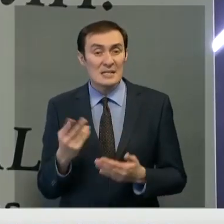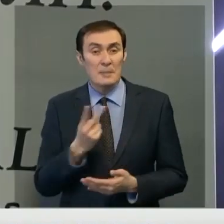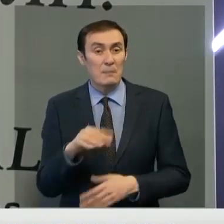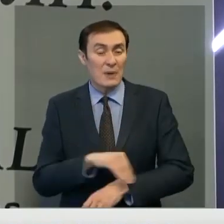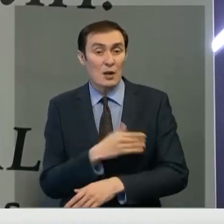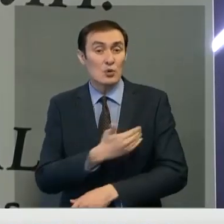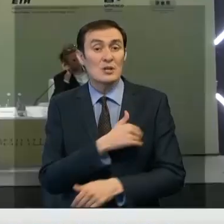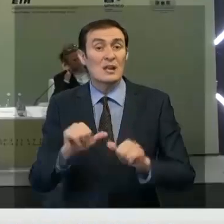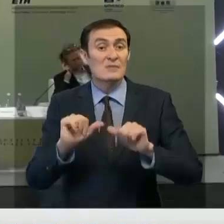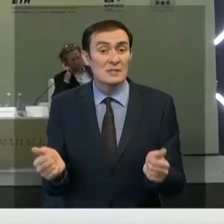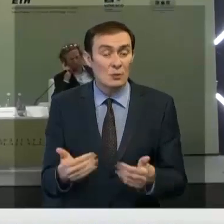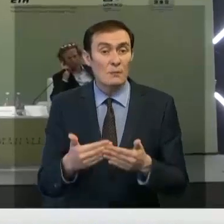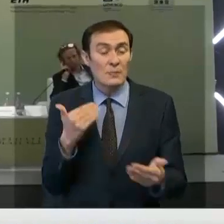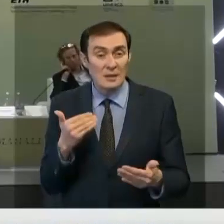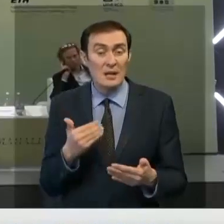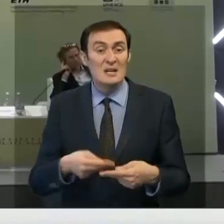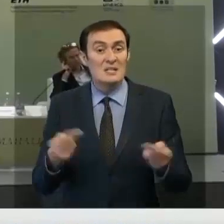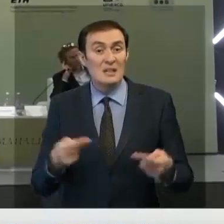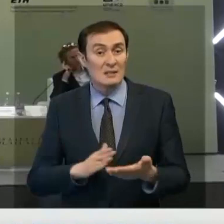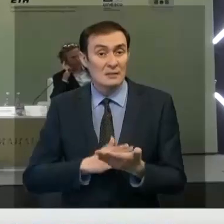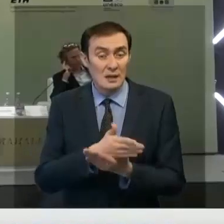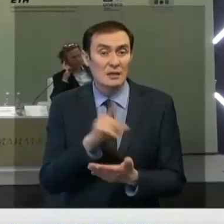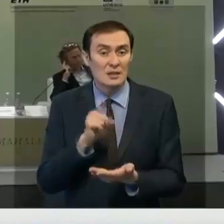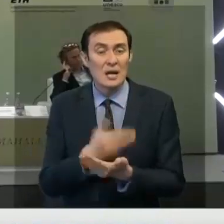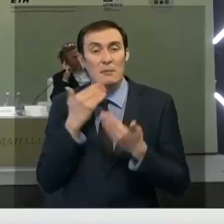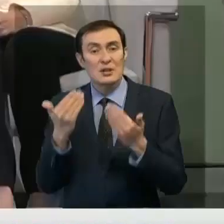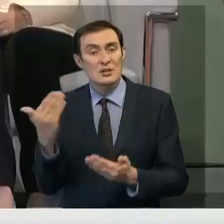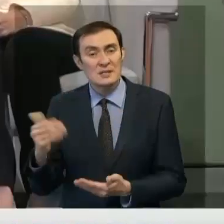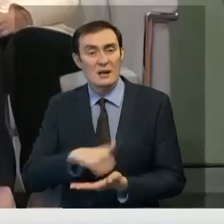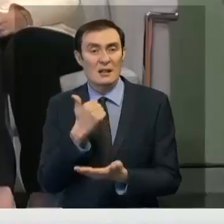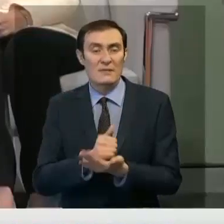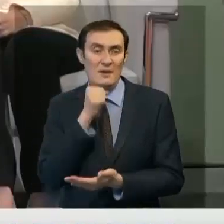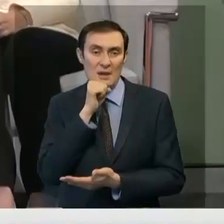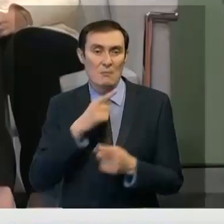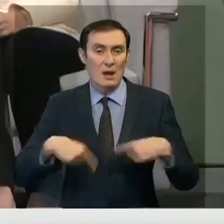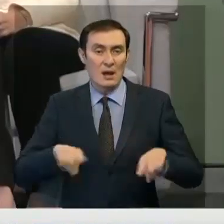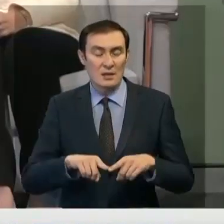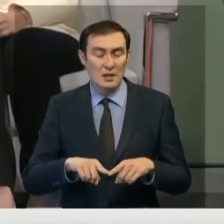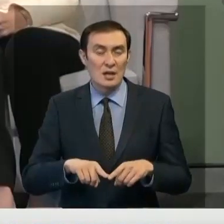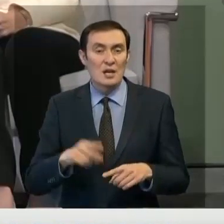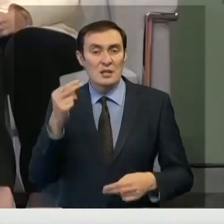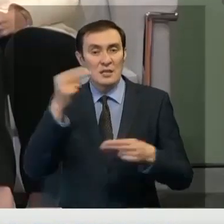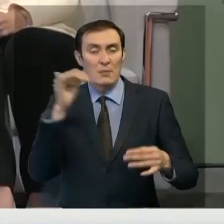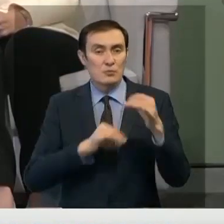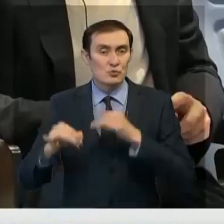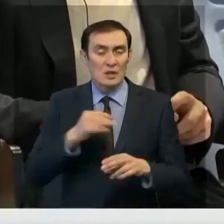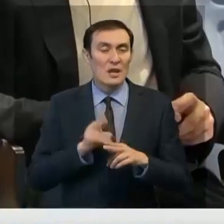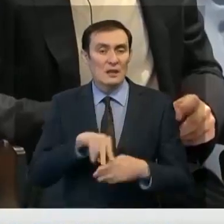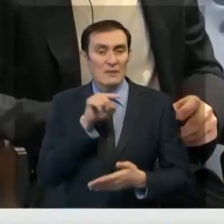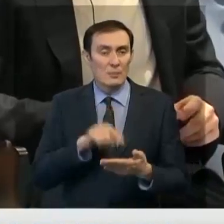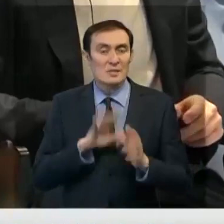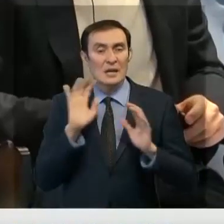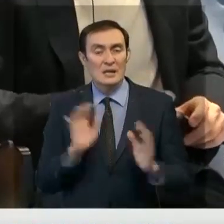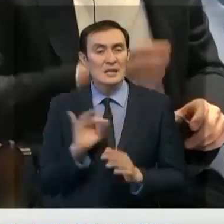решила развестись, то перед походом в соответствующий орган она обращается к главе махалли. Горячей темой для обсуждения остается вопрос